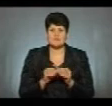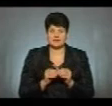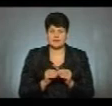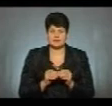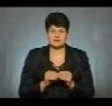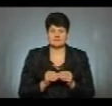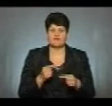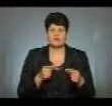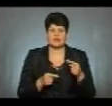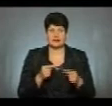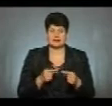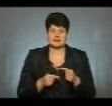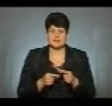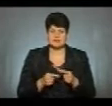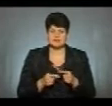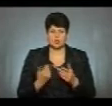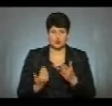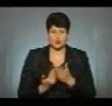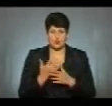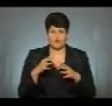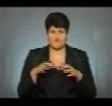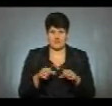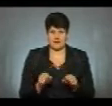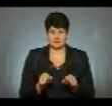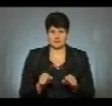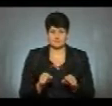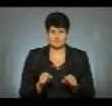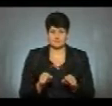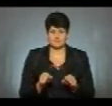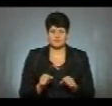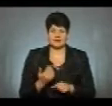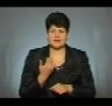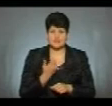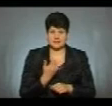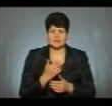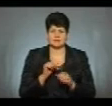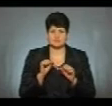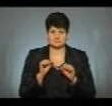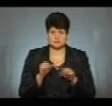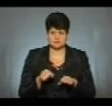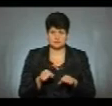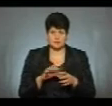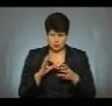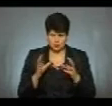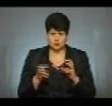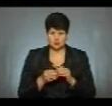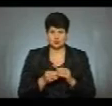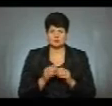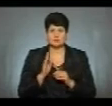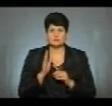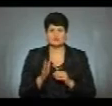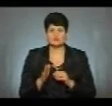в критиці чинної нової влади. І їхній ресурс сукупний буде